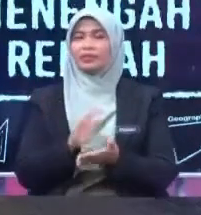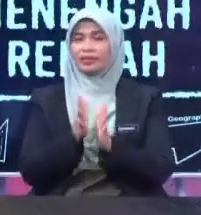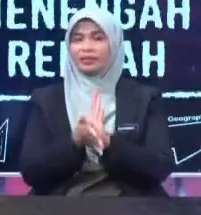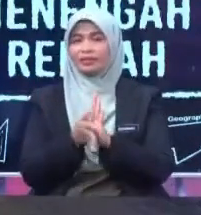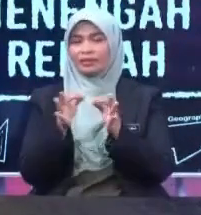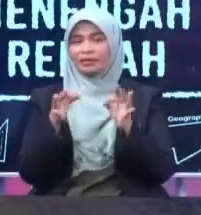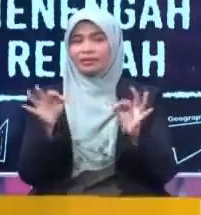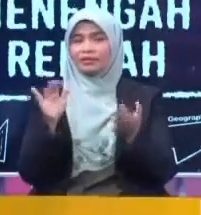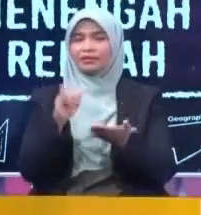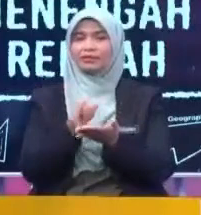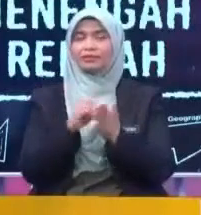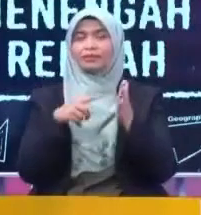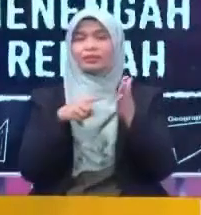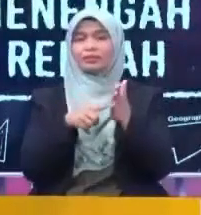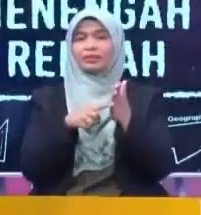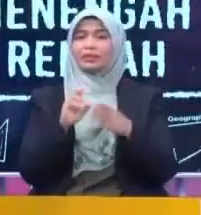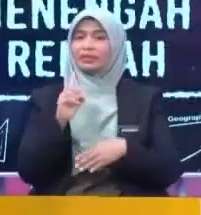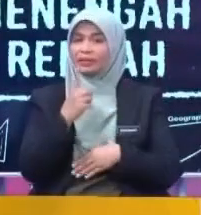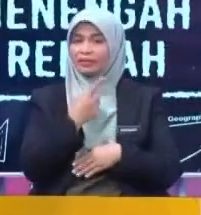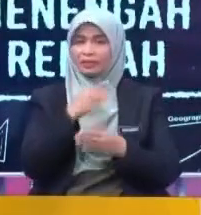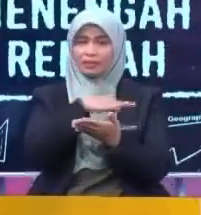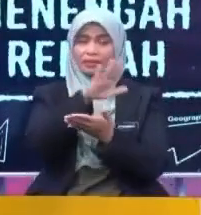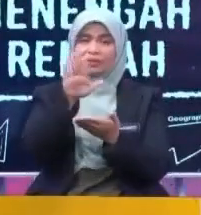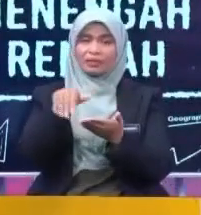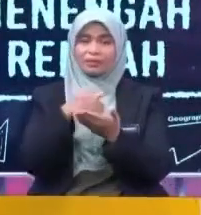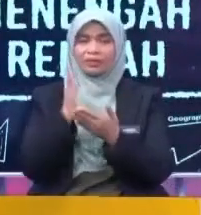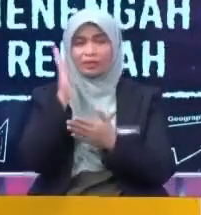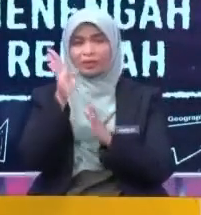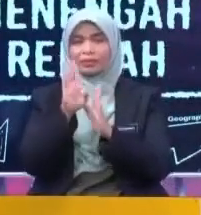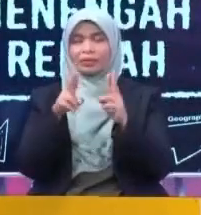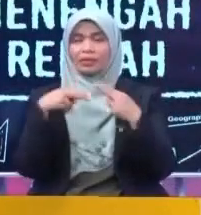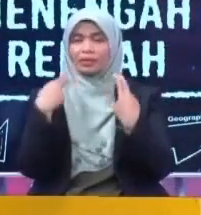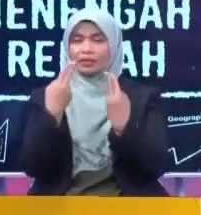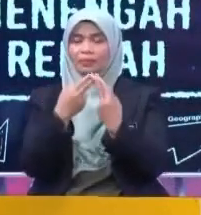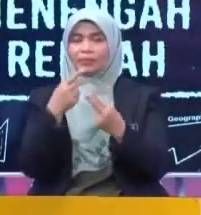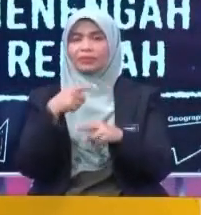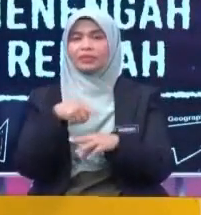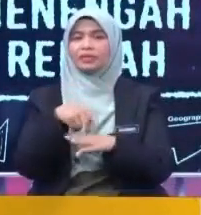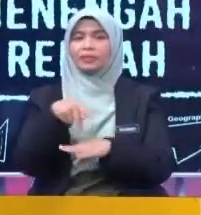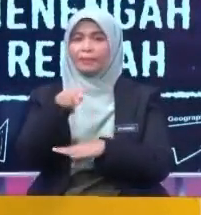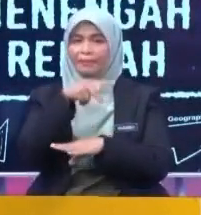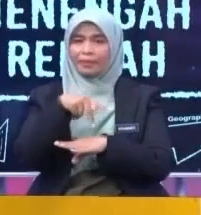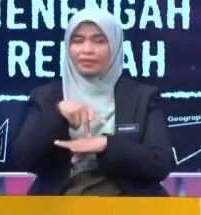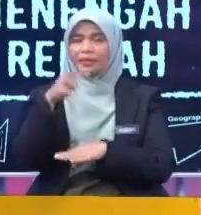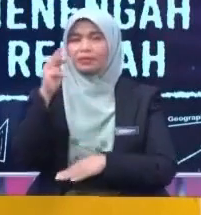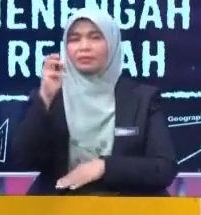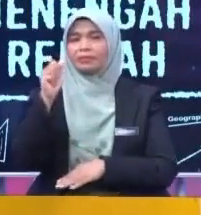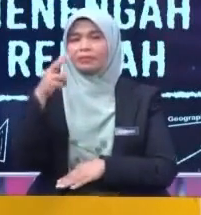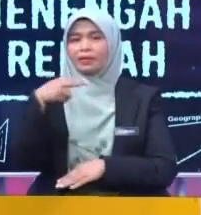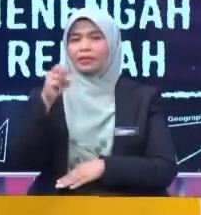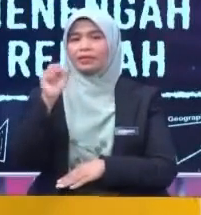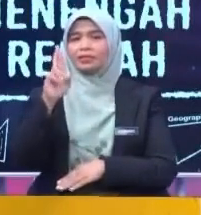dibacakan oleh Marsha tadi menunjukkan kita semua nanti akan berhimpun di satu tempat yang dinamakan Padang Mahsyar.